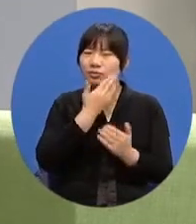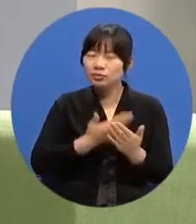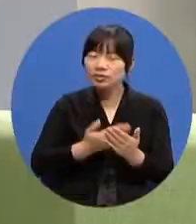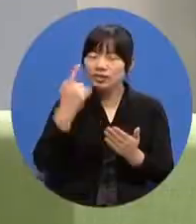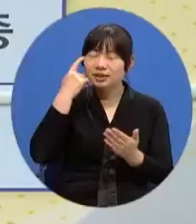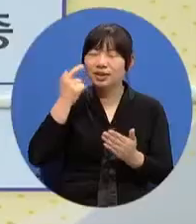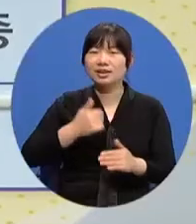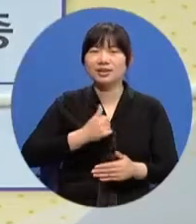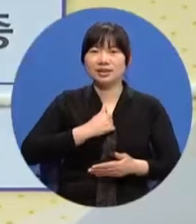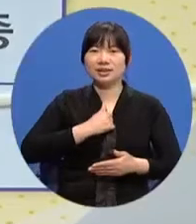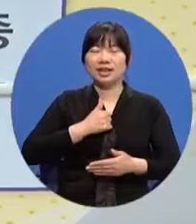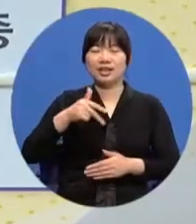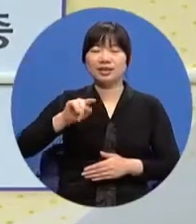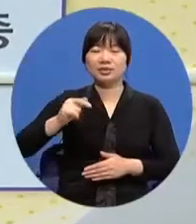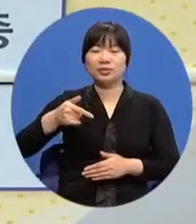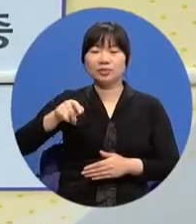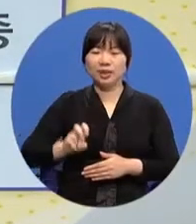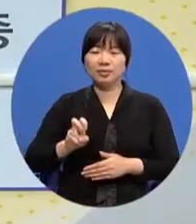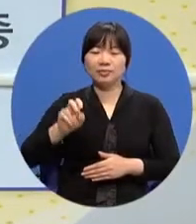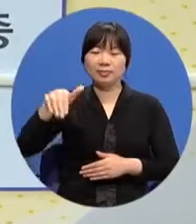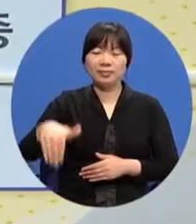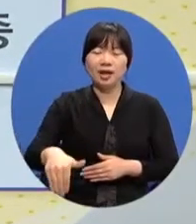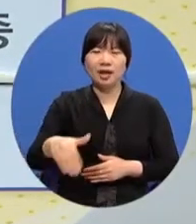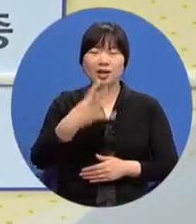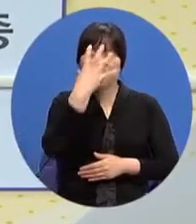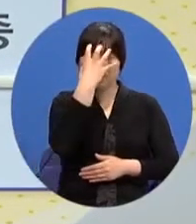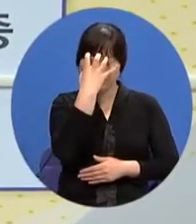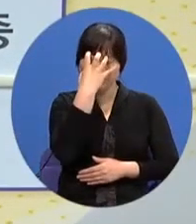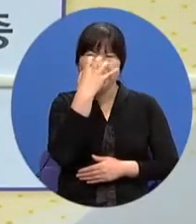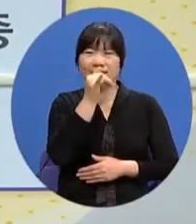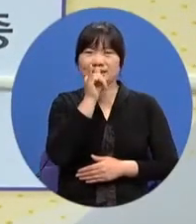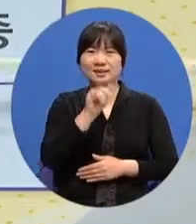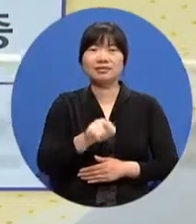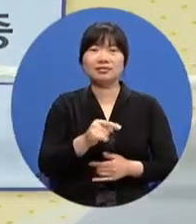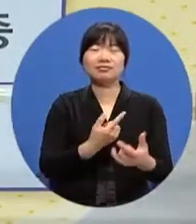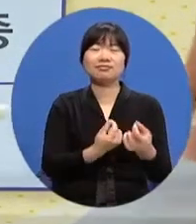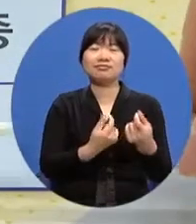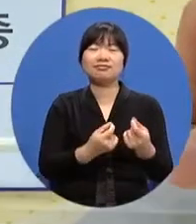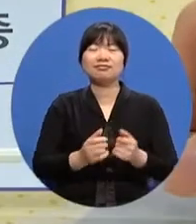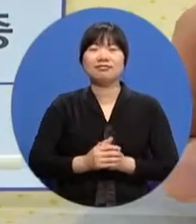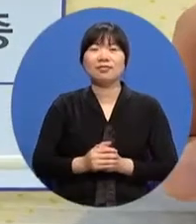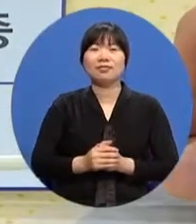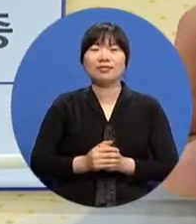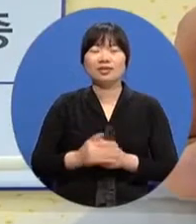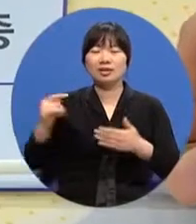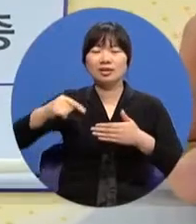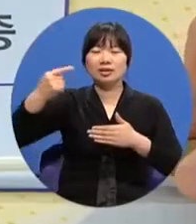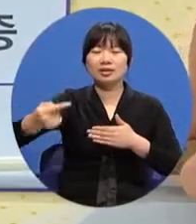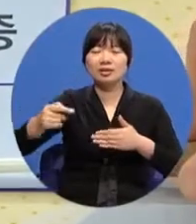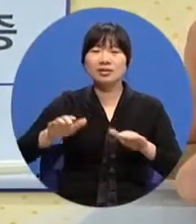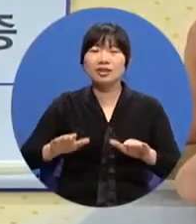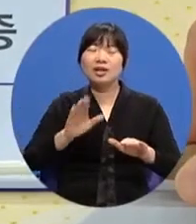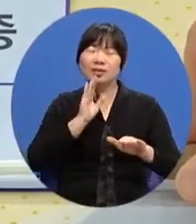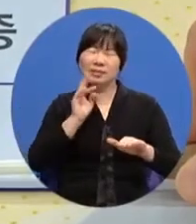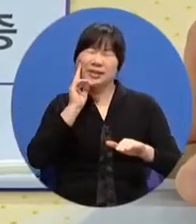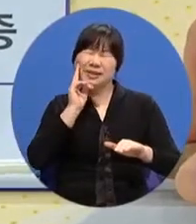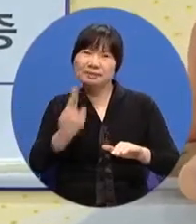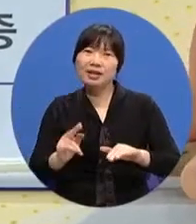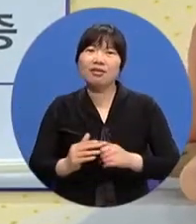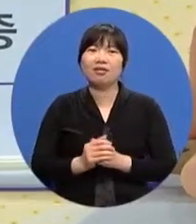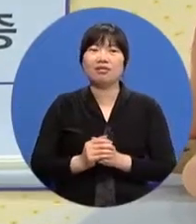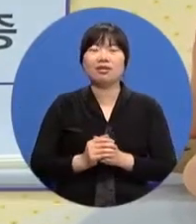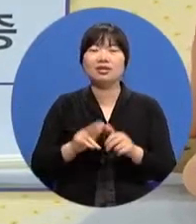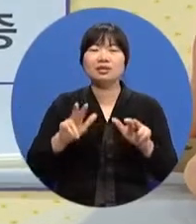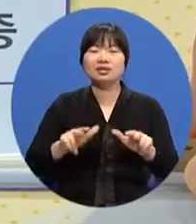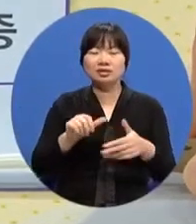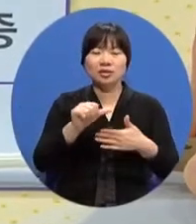여기신 자존감. 이거 저하되고 약간 우울, 그러니까 침울해진다는 게 이제 이렇게 되는 거죠. 그 다음에 이제 이거는 정말 심한 경우예요.